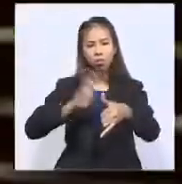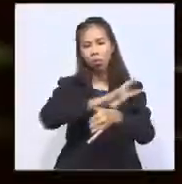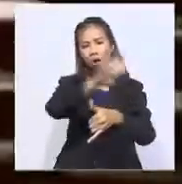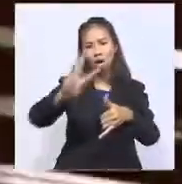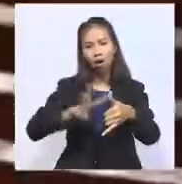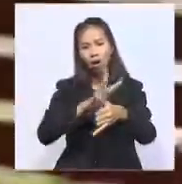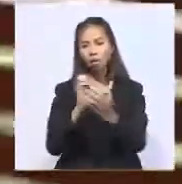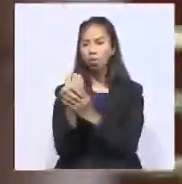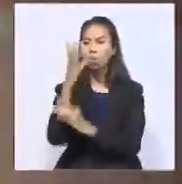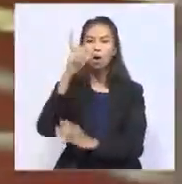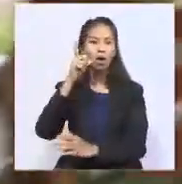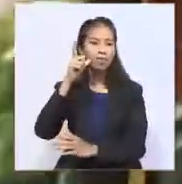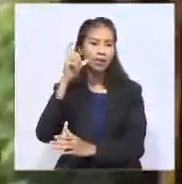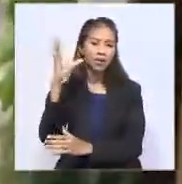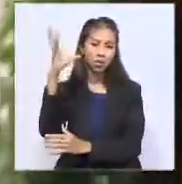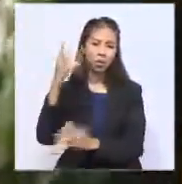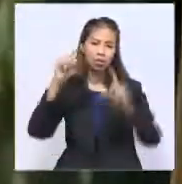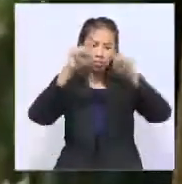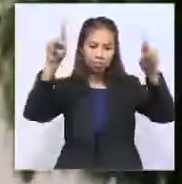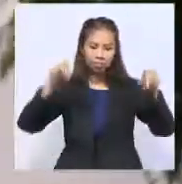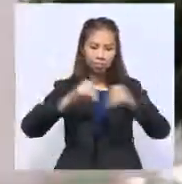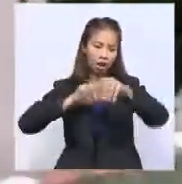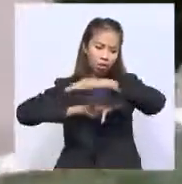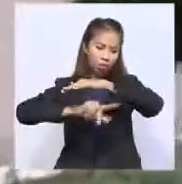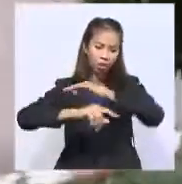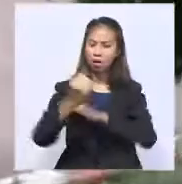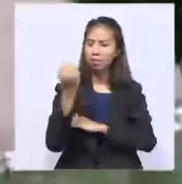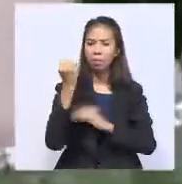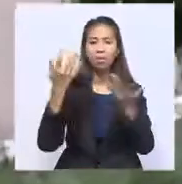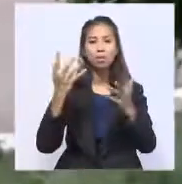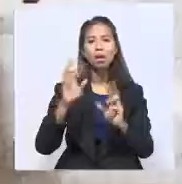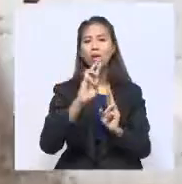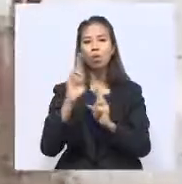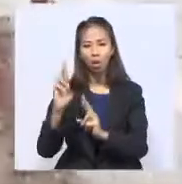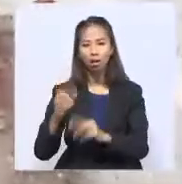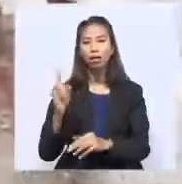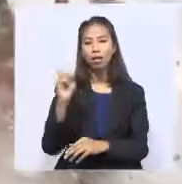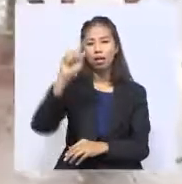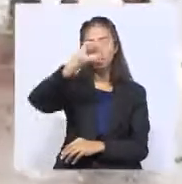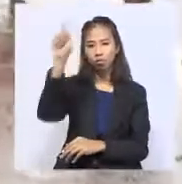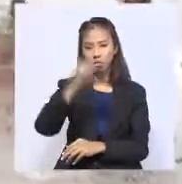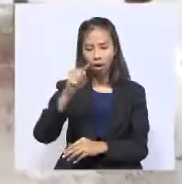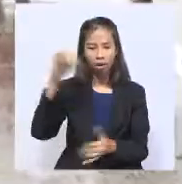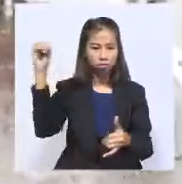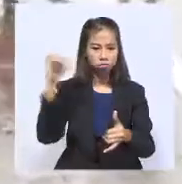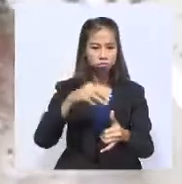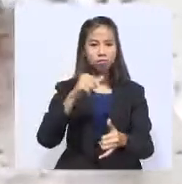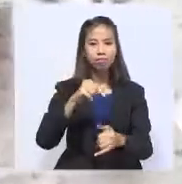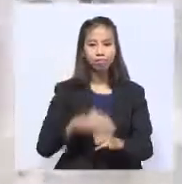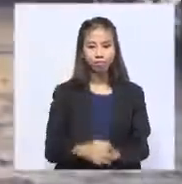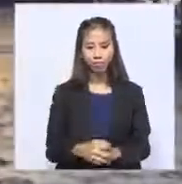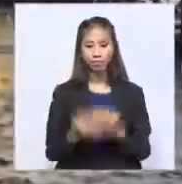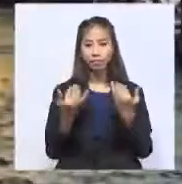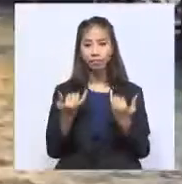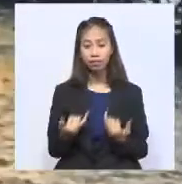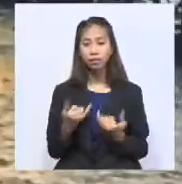ยู่ใต้ต้นไม้ใหญ่แล้วก็ใต้ป้ายโฆษณาที่ไม่แข็งแรงรวมถึงให้ระวังอันตรายจากฟ้าผ่าด้วยนะคะ และสำหรับเกษตรกรนะ